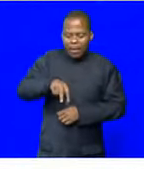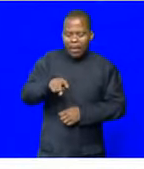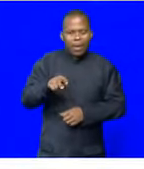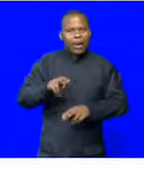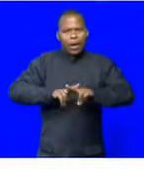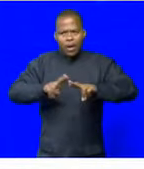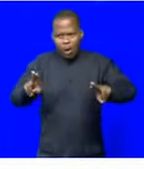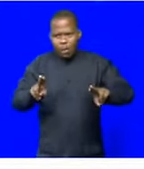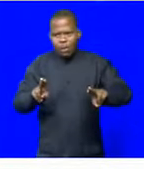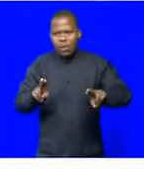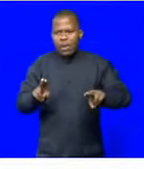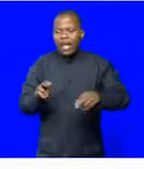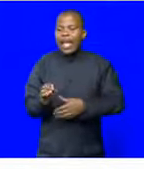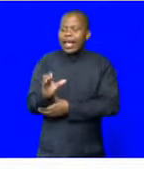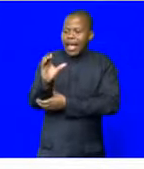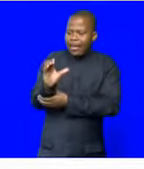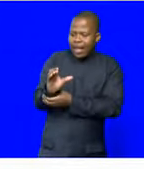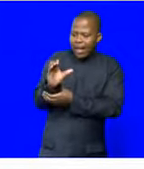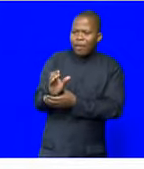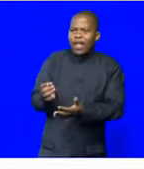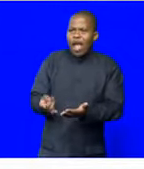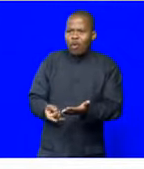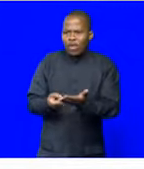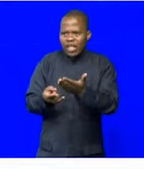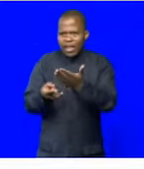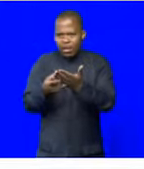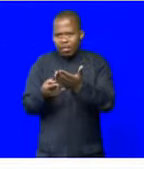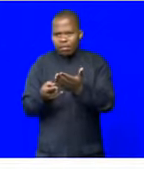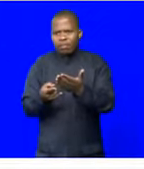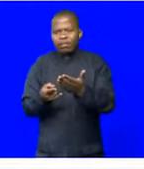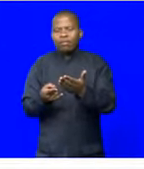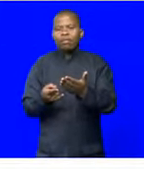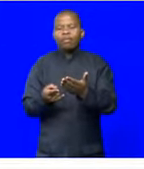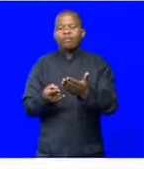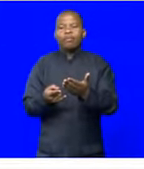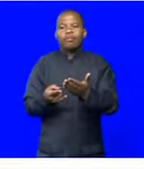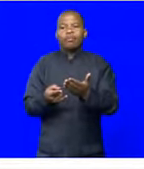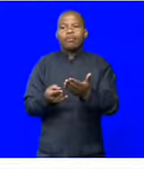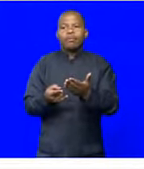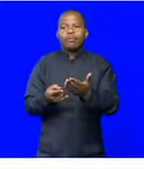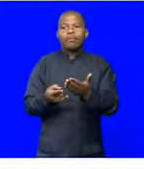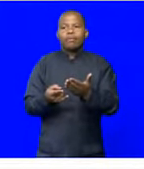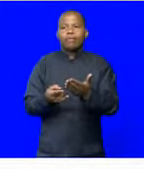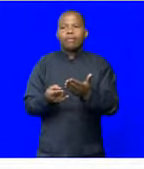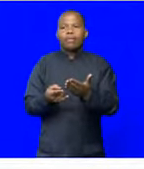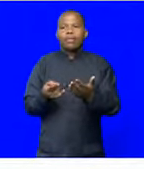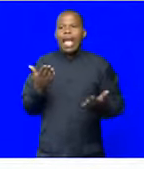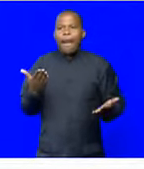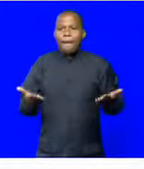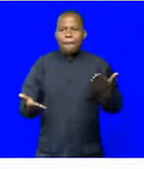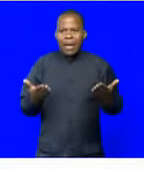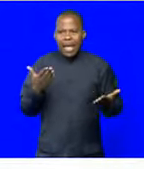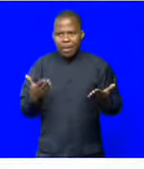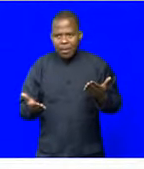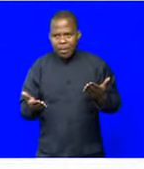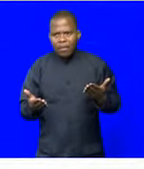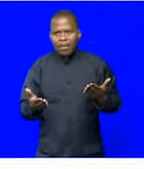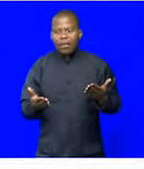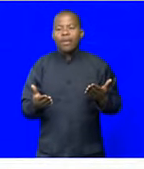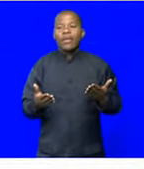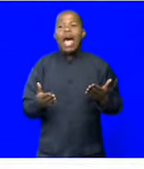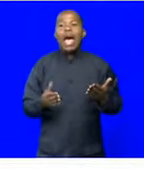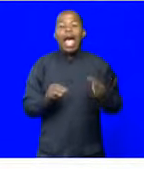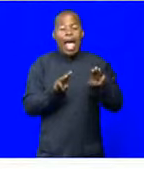Lengicela ukuthi mane sitheni ngaba khona ukuthi nangatholakala kumbe indzawo la